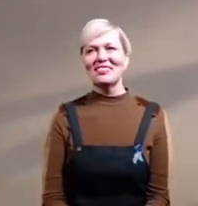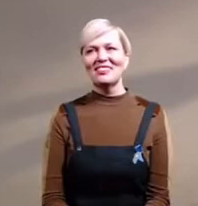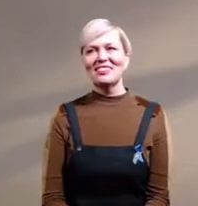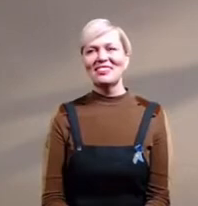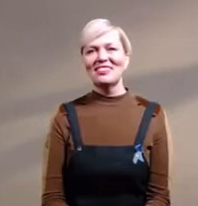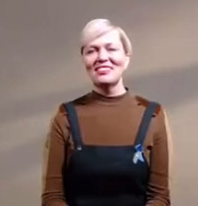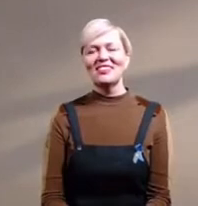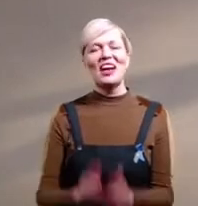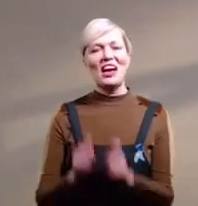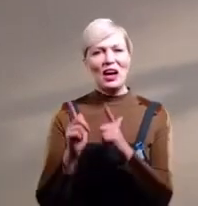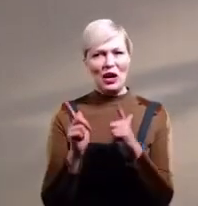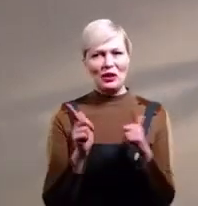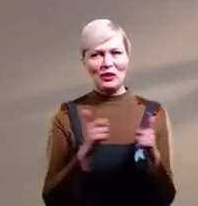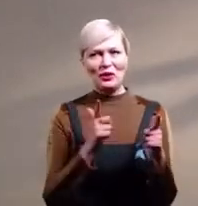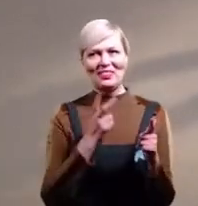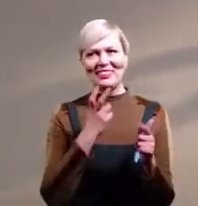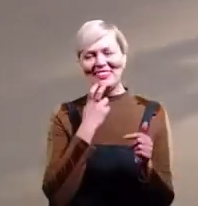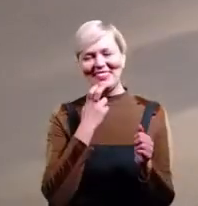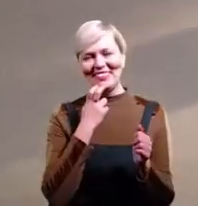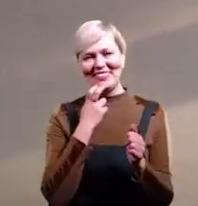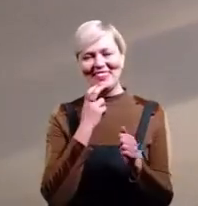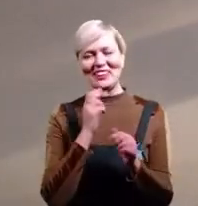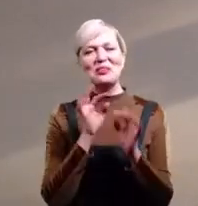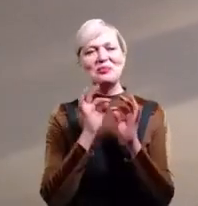Готовы? Пожалуйста, музыку.